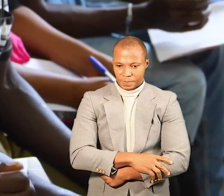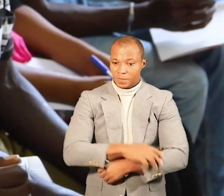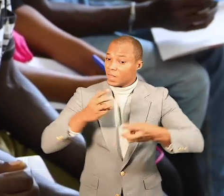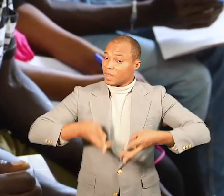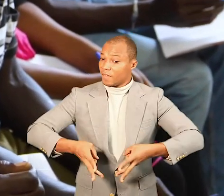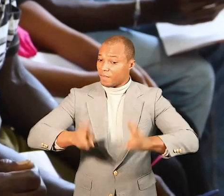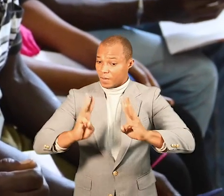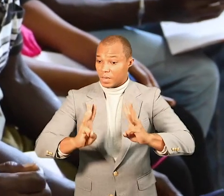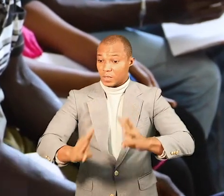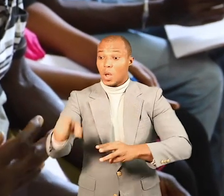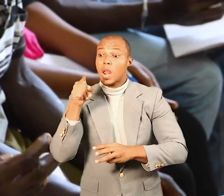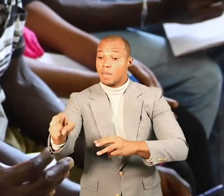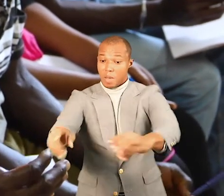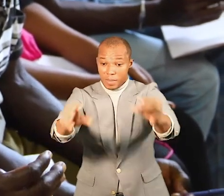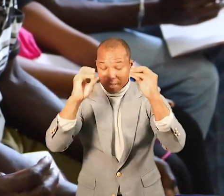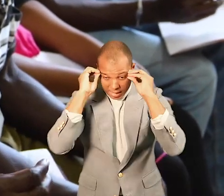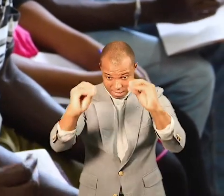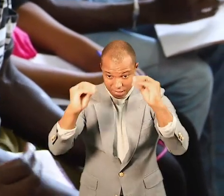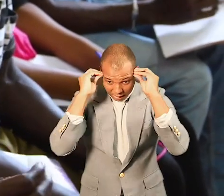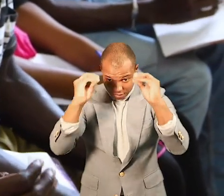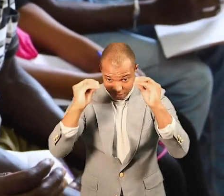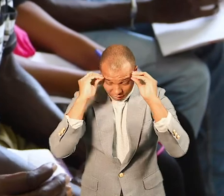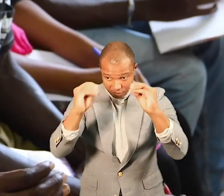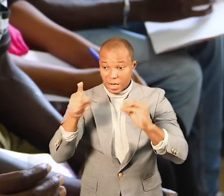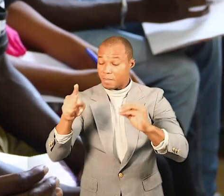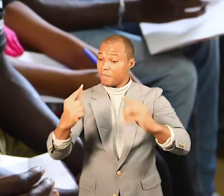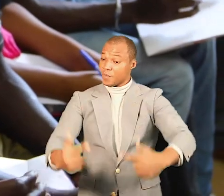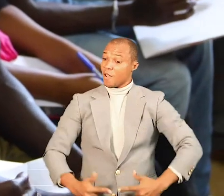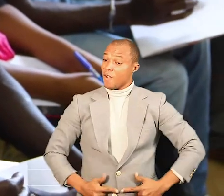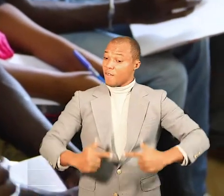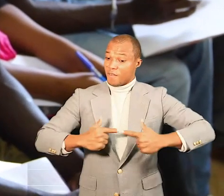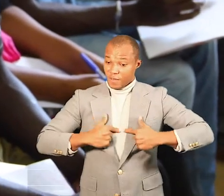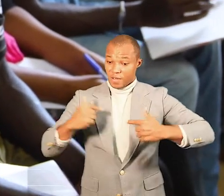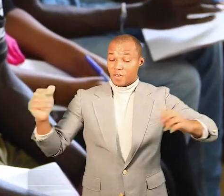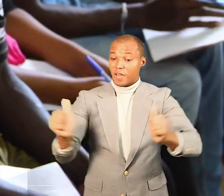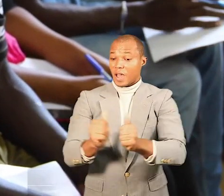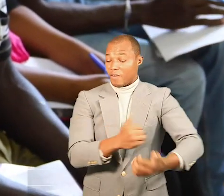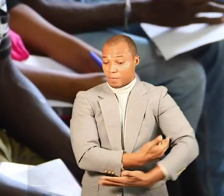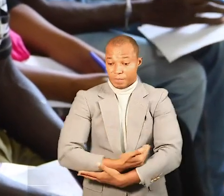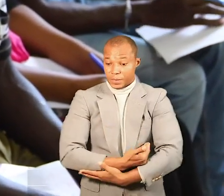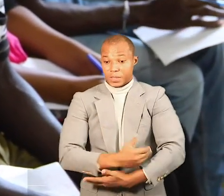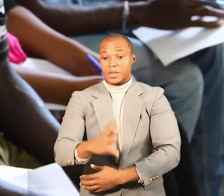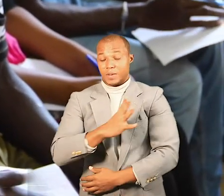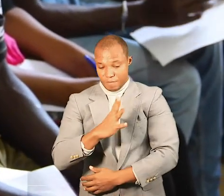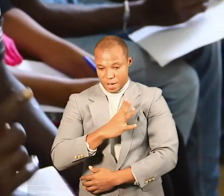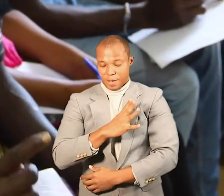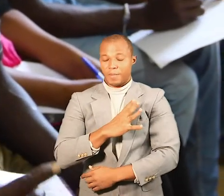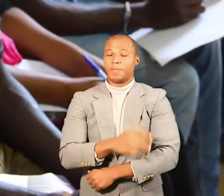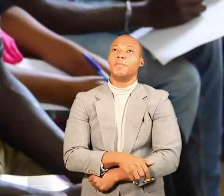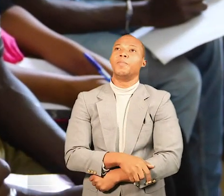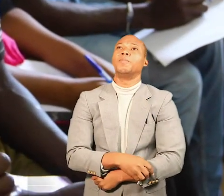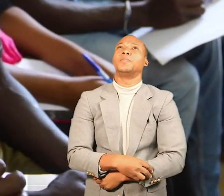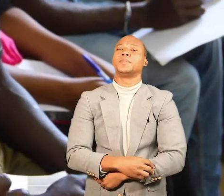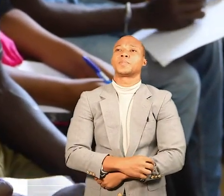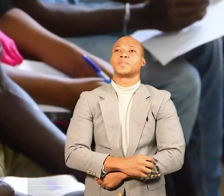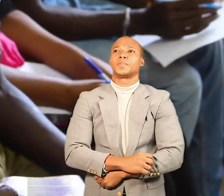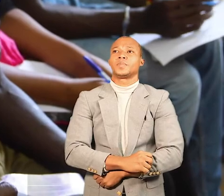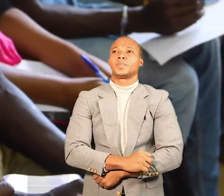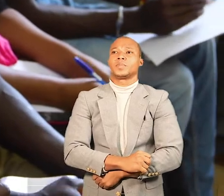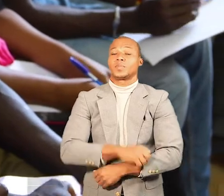Et c'est la façon, moi-même, moi, indiquer petit là, qui fait moi-même, moi, vivre avec lui. Et puis c'est là tout